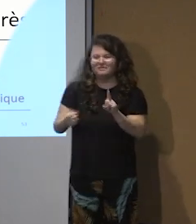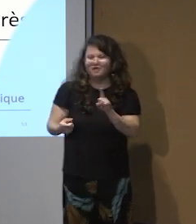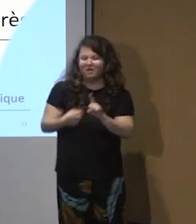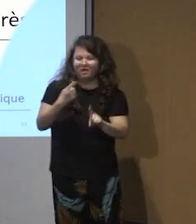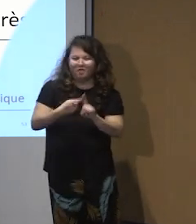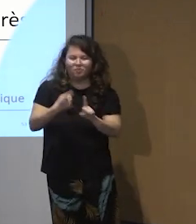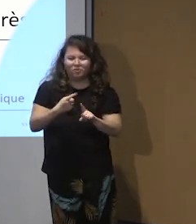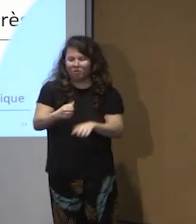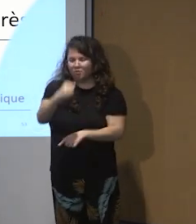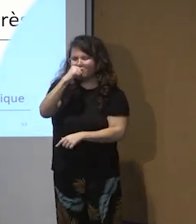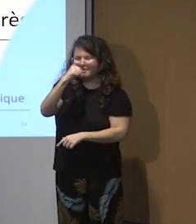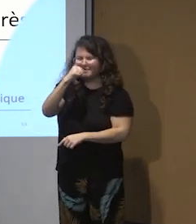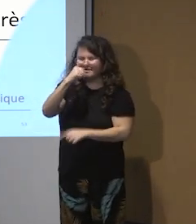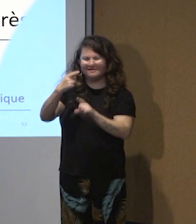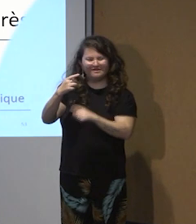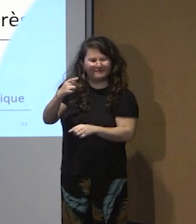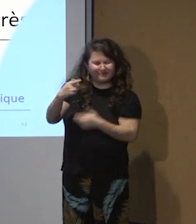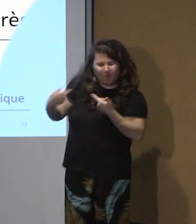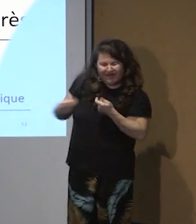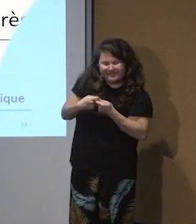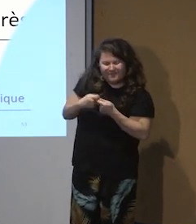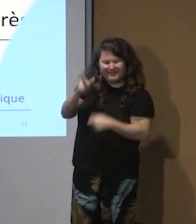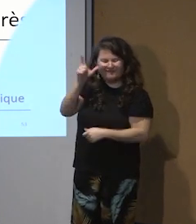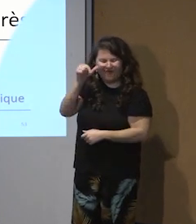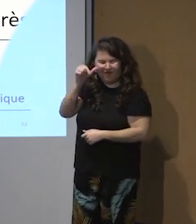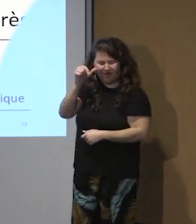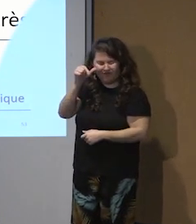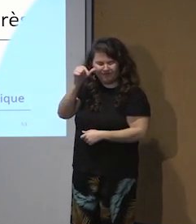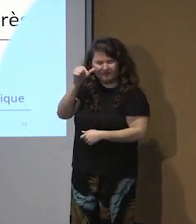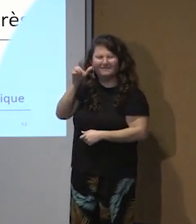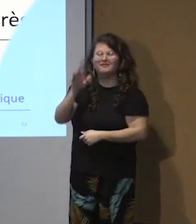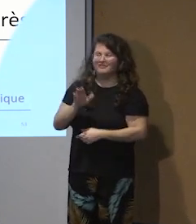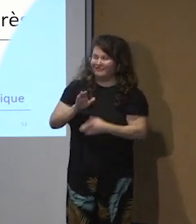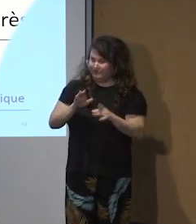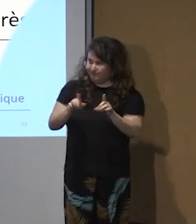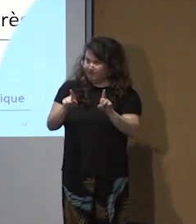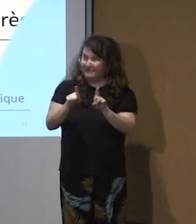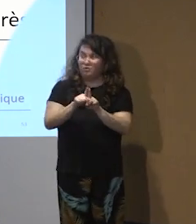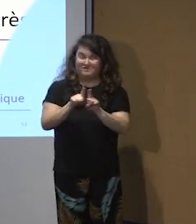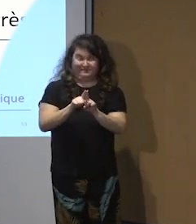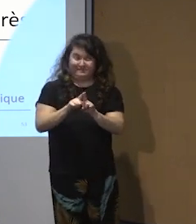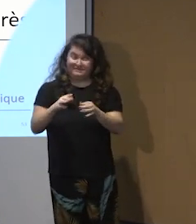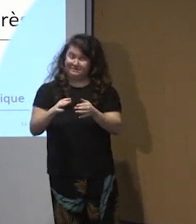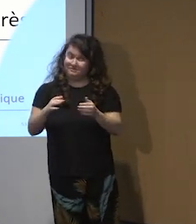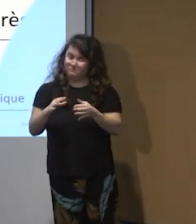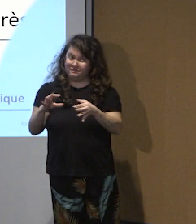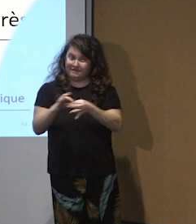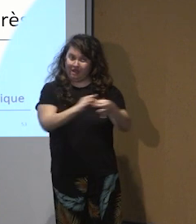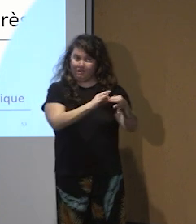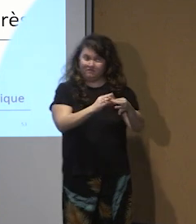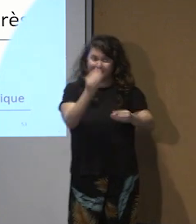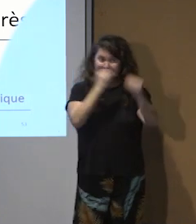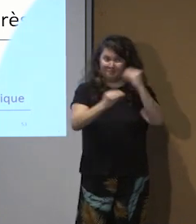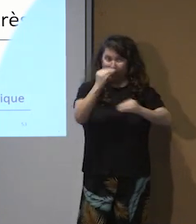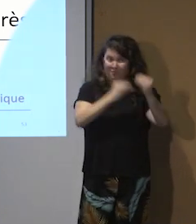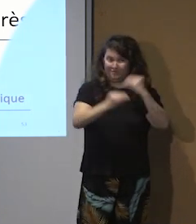boisson d'effort pour éviter l'hypoglycémie. Et puis ensuite, il va falloir adapter en fonction de votre traitement. Si c'est ce qu'on appelle